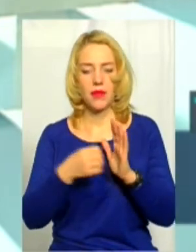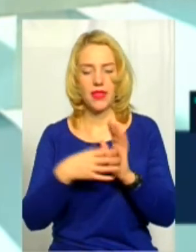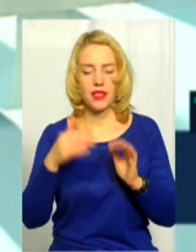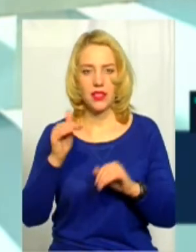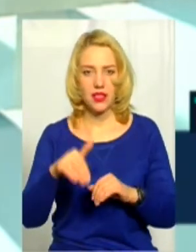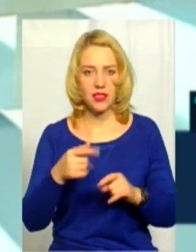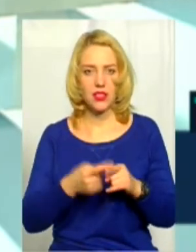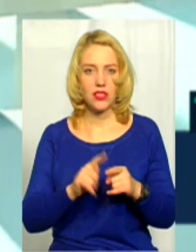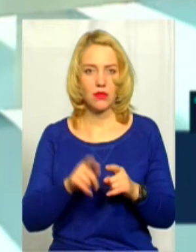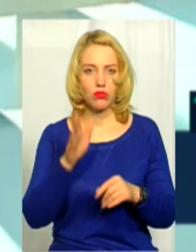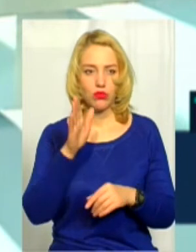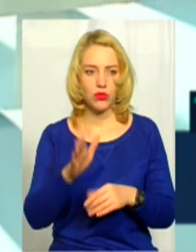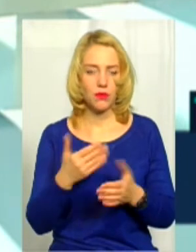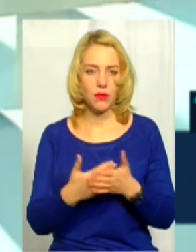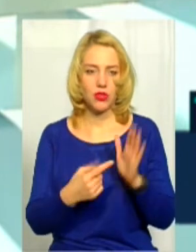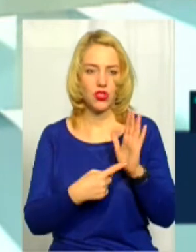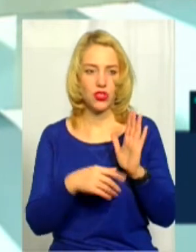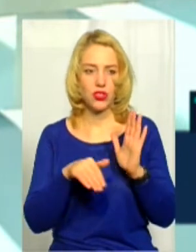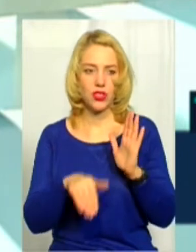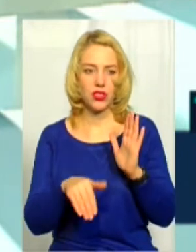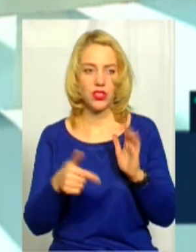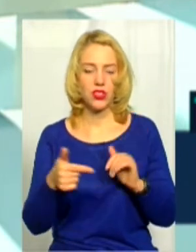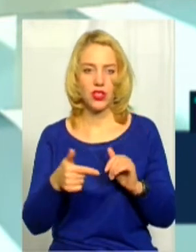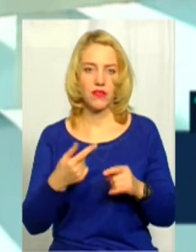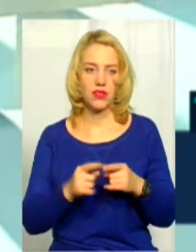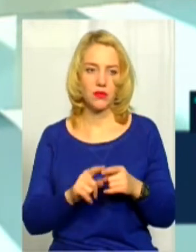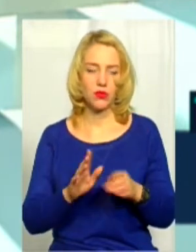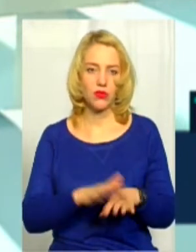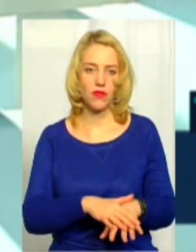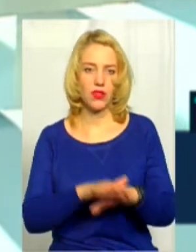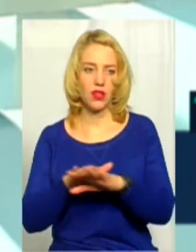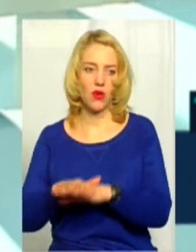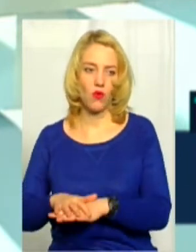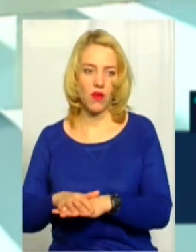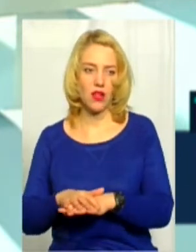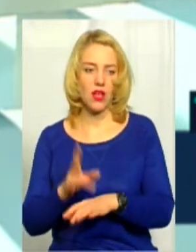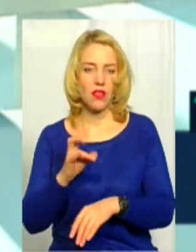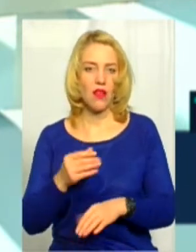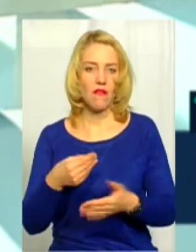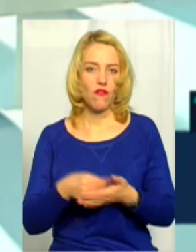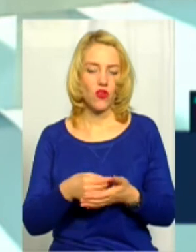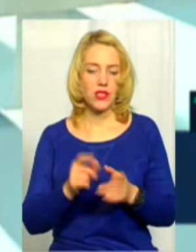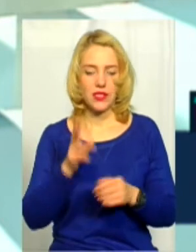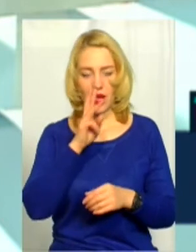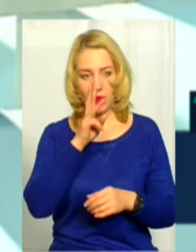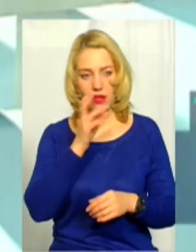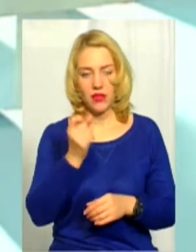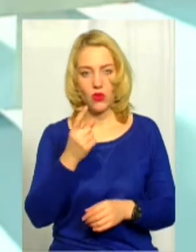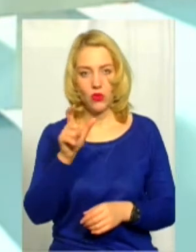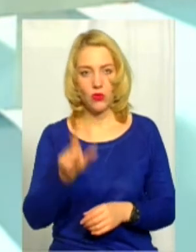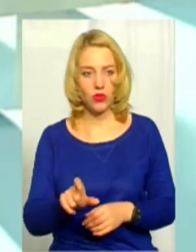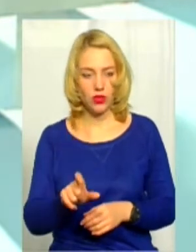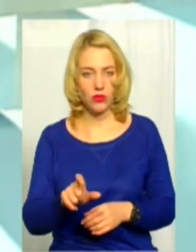буде десь біля 6 тисяч гривень, це будуть десь відрахування на фонд заробітної плати на одного